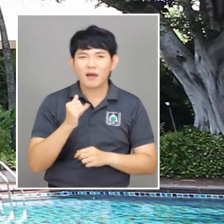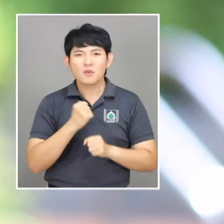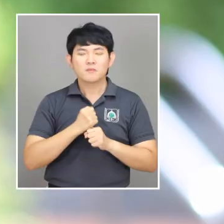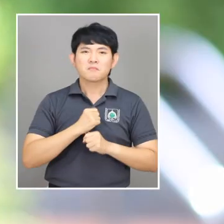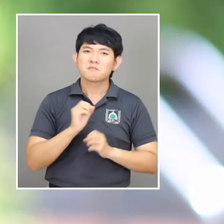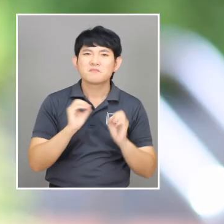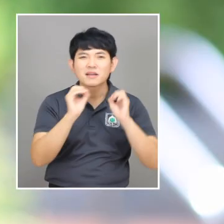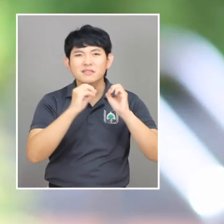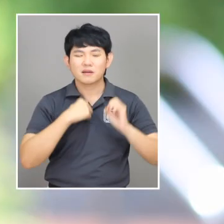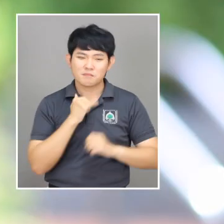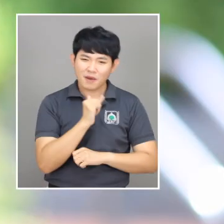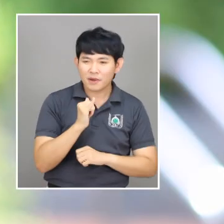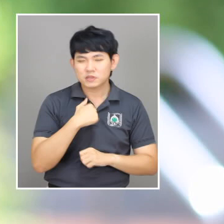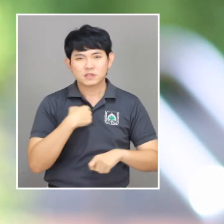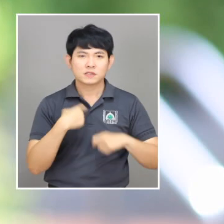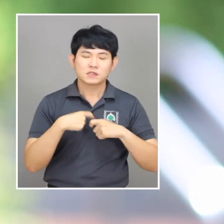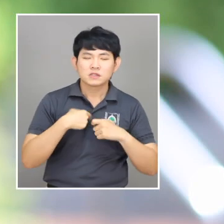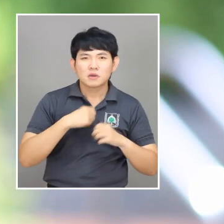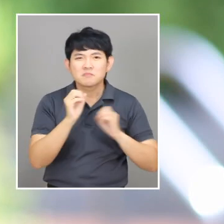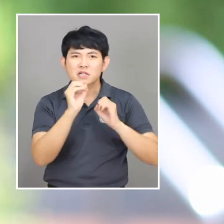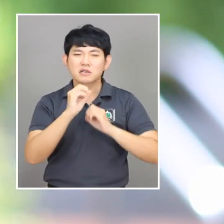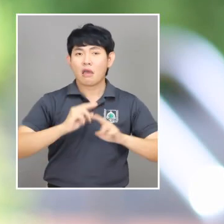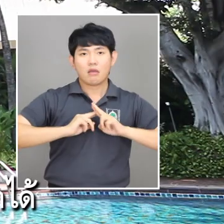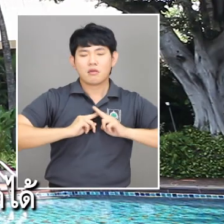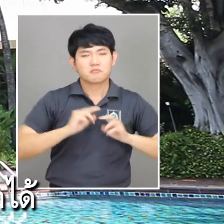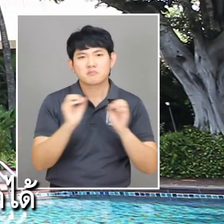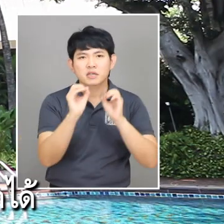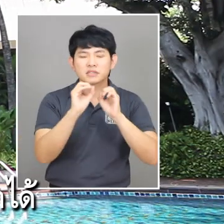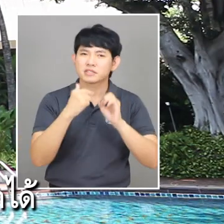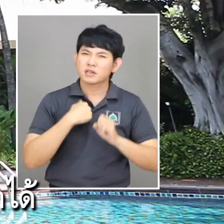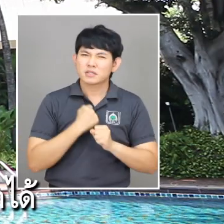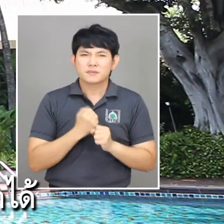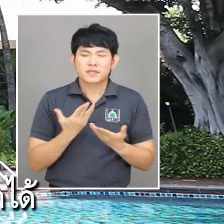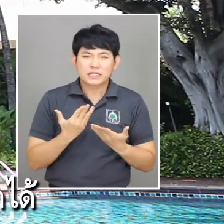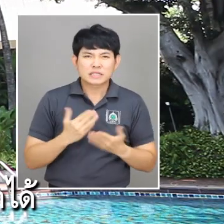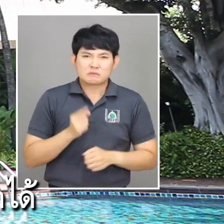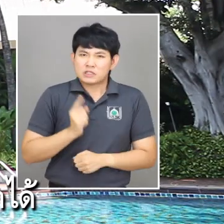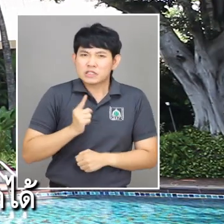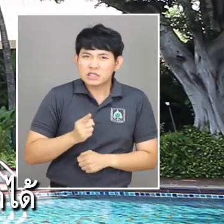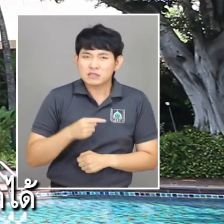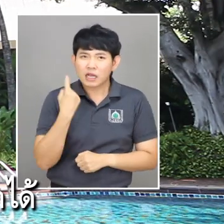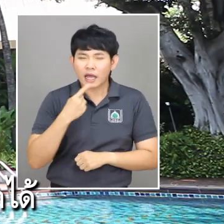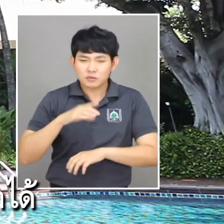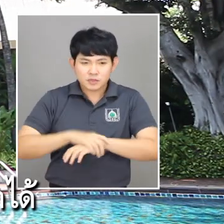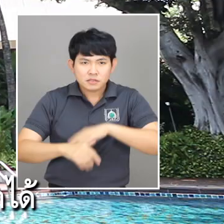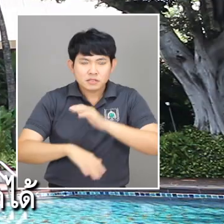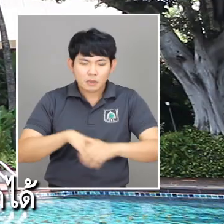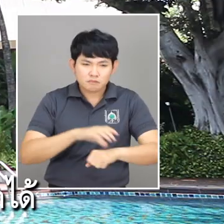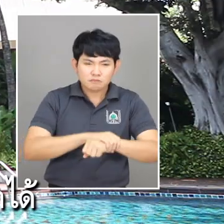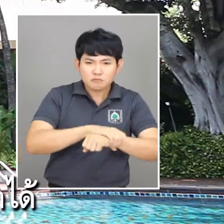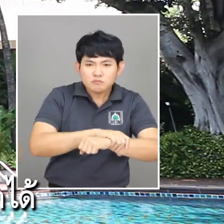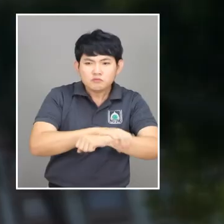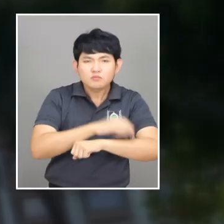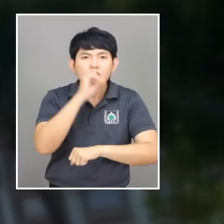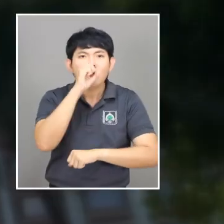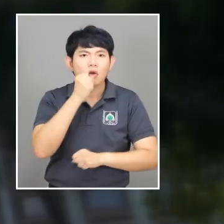ยเดินทางด้วยตัวเองไม่เคยทำอะไรด้วยตัวเองเท่าไหร่เราต้องปฏิบัติจริงหรือมีคนจับมือสอนให้ปฏิบัติอะค่ะถึงจะทำ